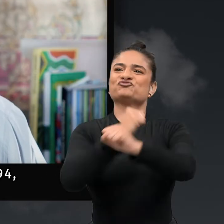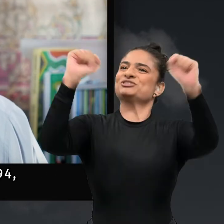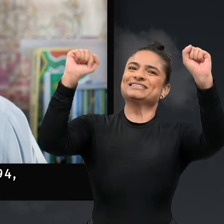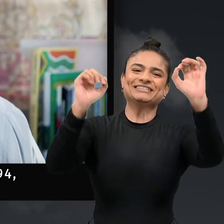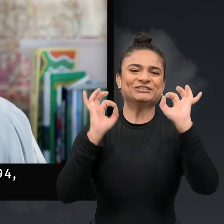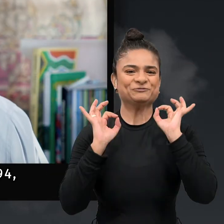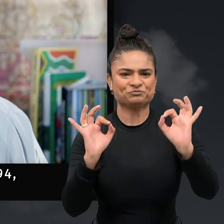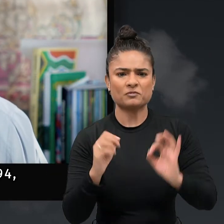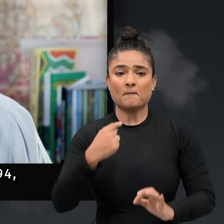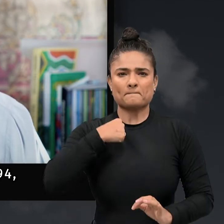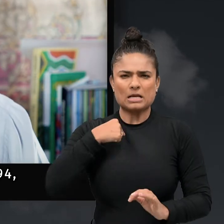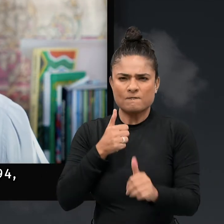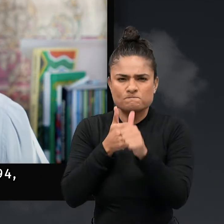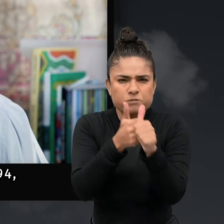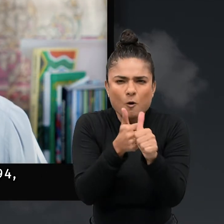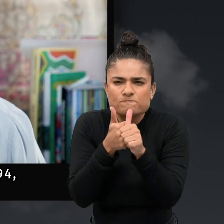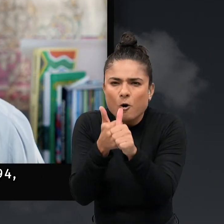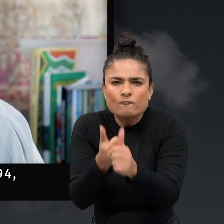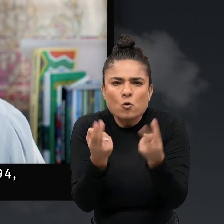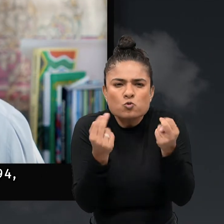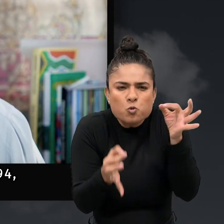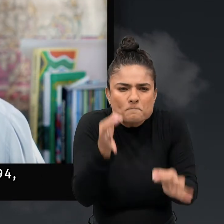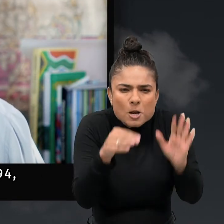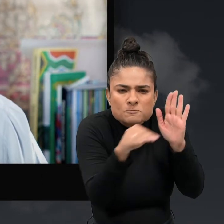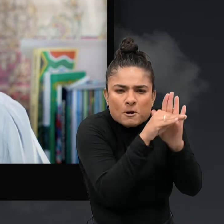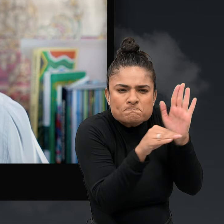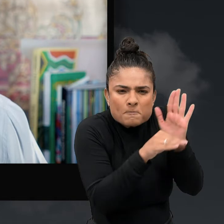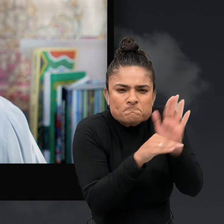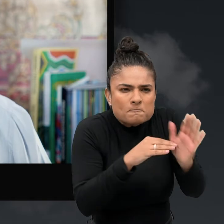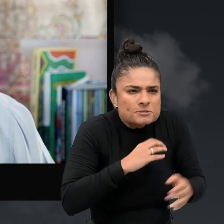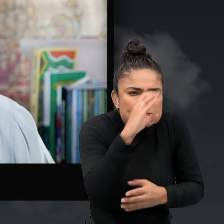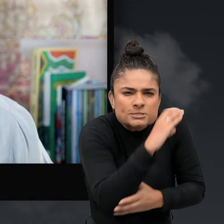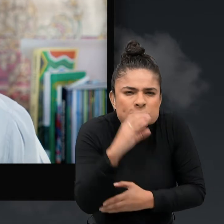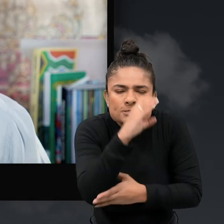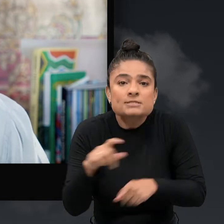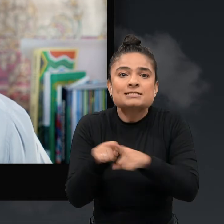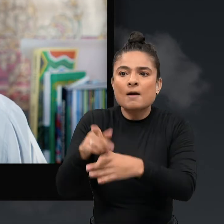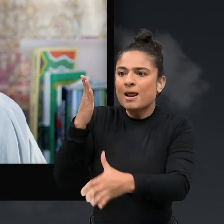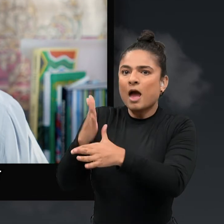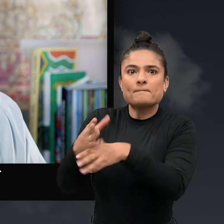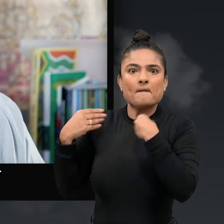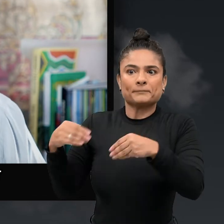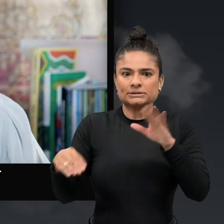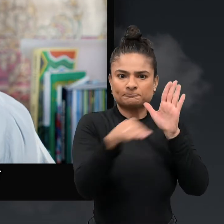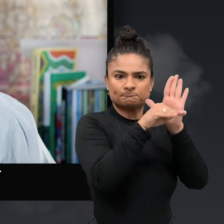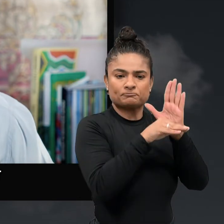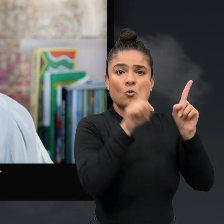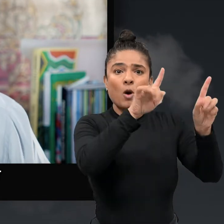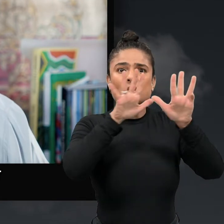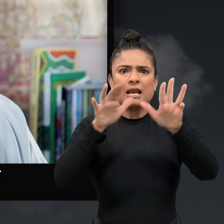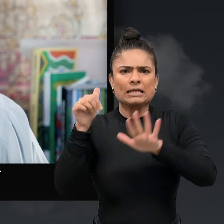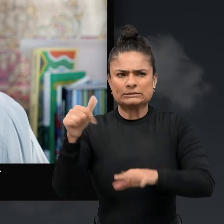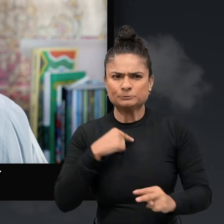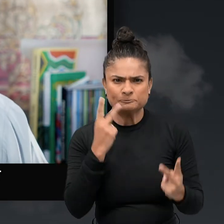ku tipholisi na toho kusukela hi 1994 loko hi ta va hi kume ntshunxeko ku fikela loko hi ta va hi ve